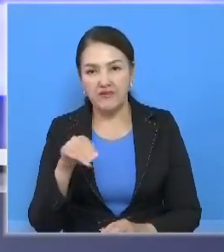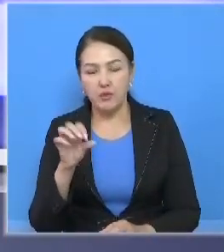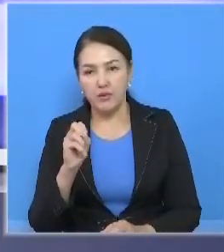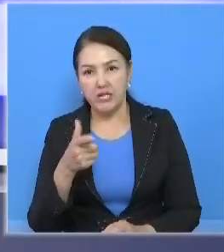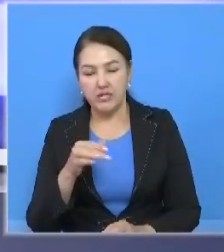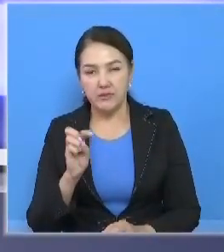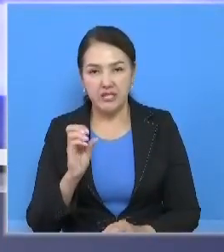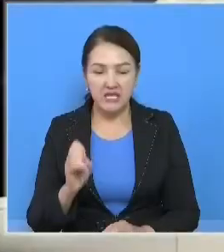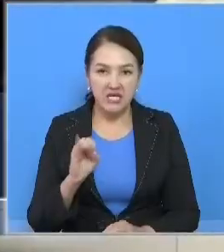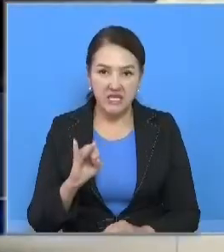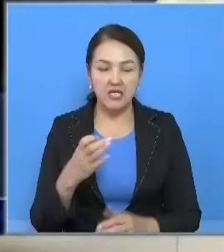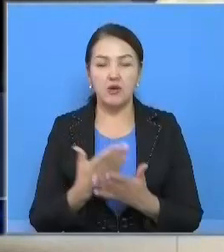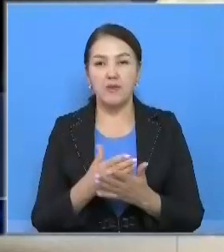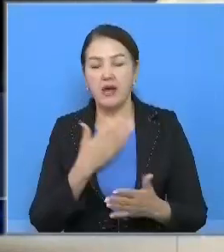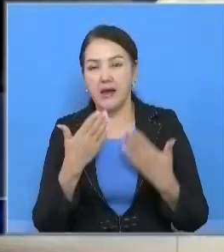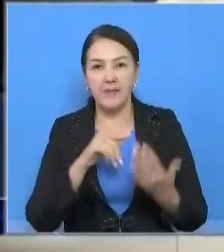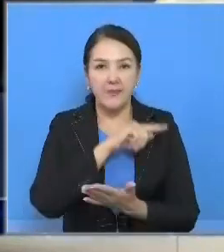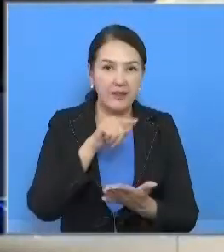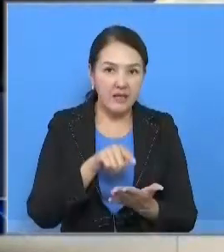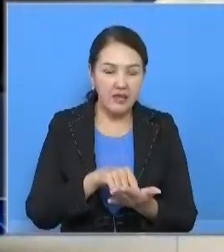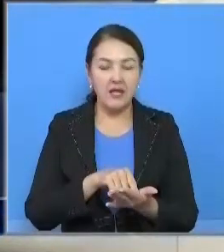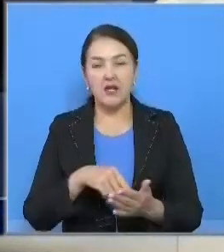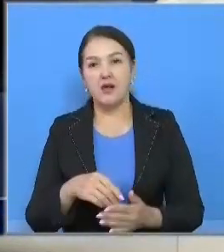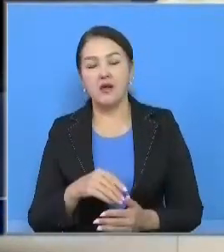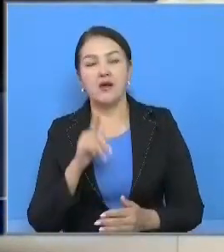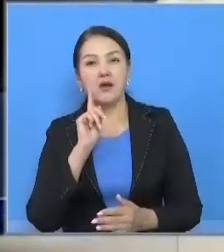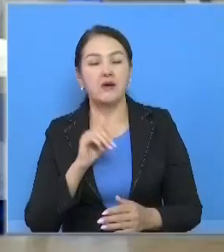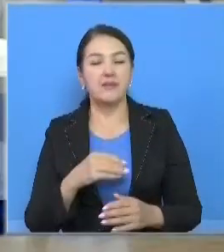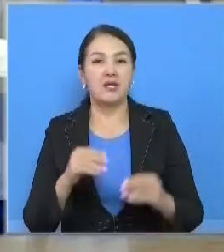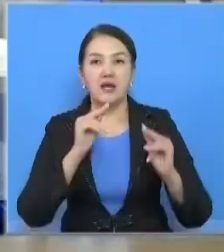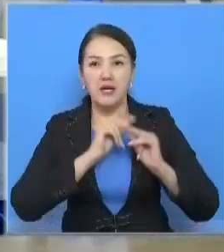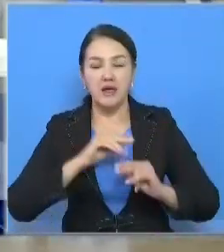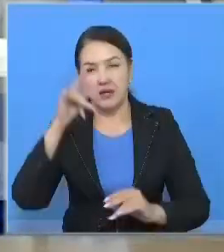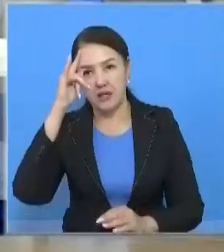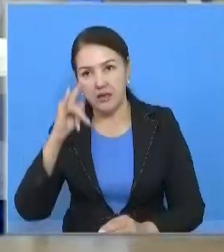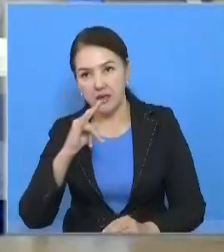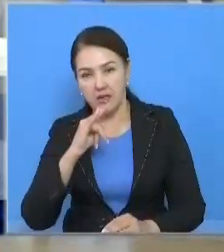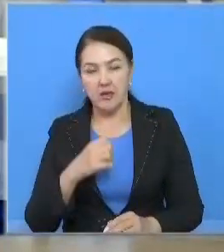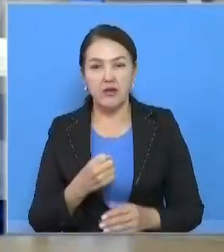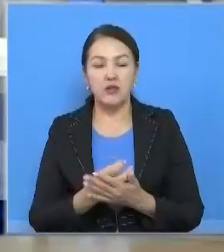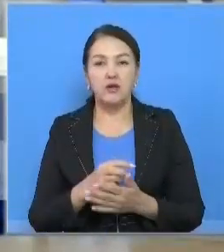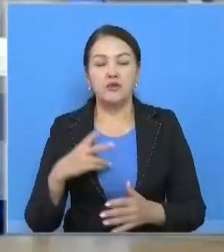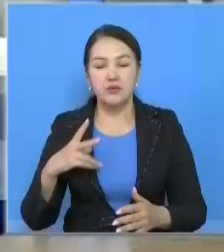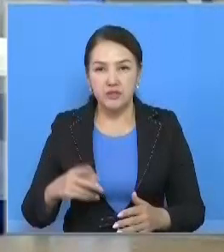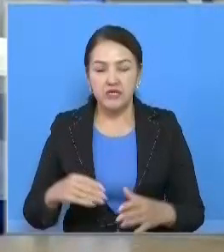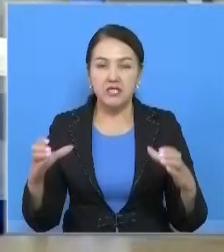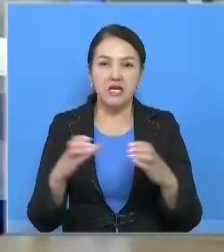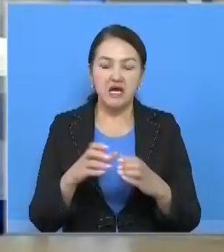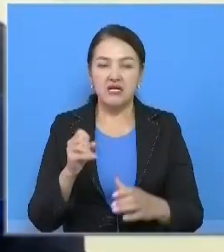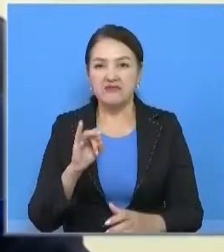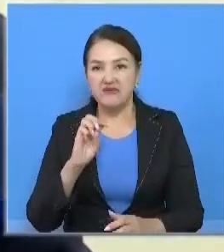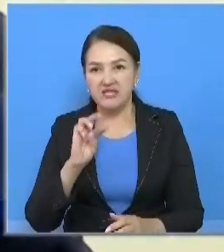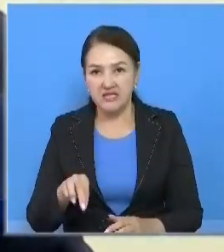Стефано Губерти. Стороны обсудили вопросы взаимовыгодного сотрудничества. В Казахстане действует дочерняя компания